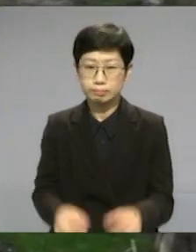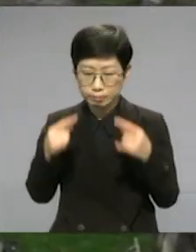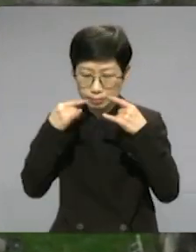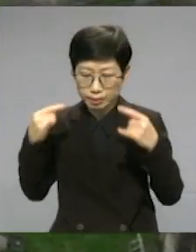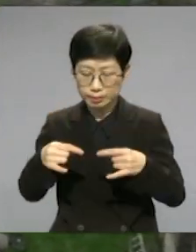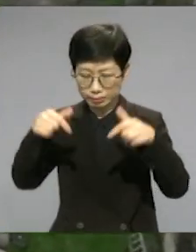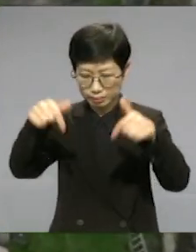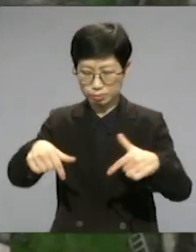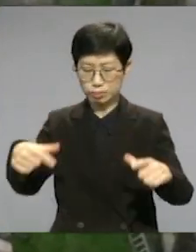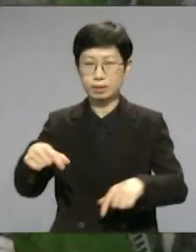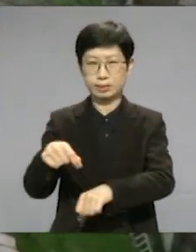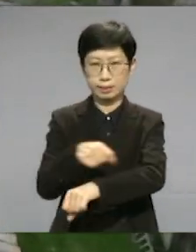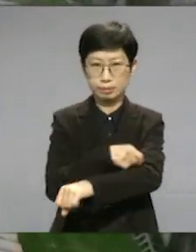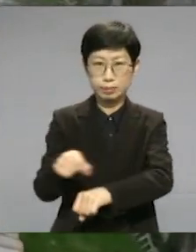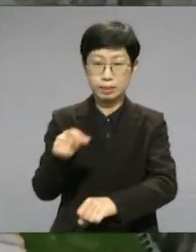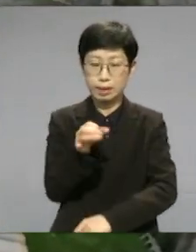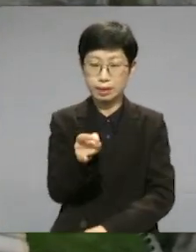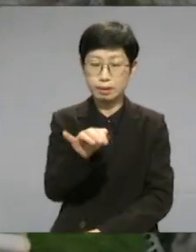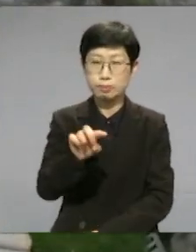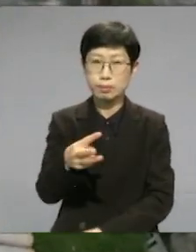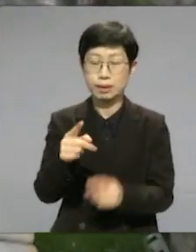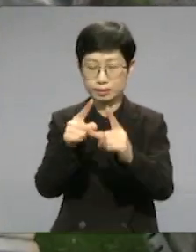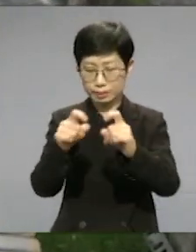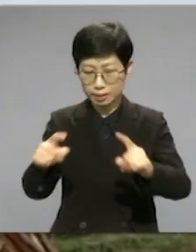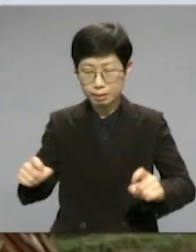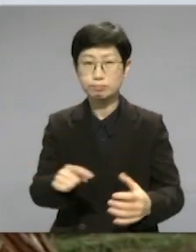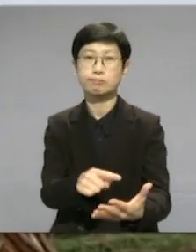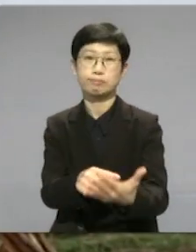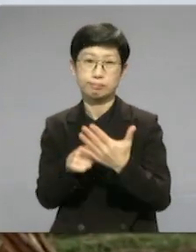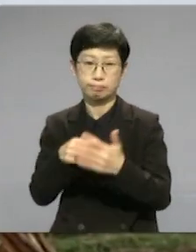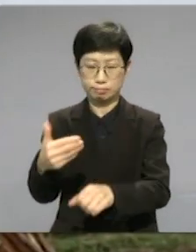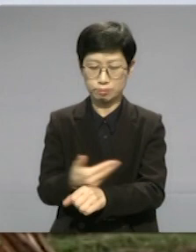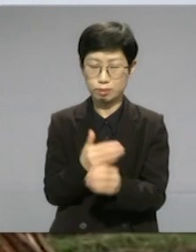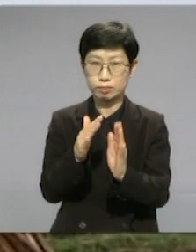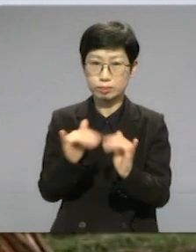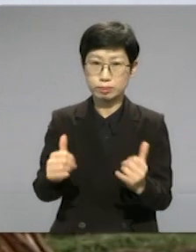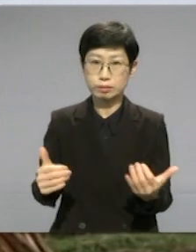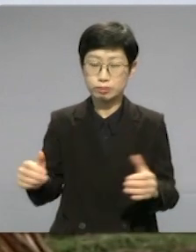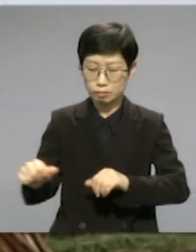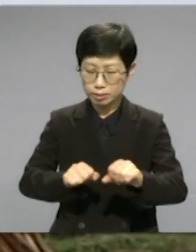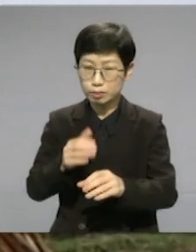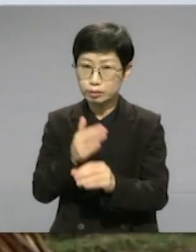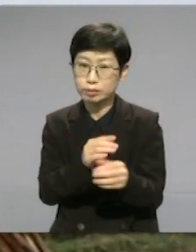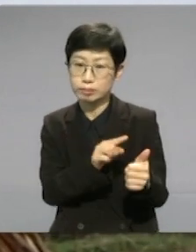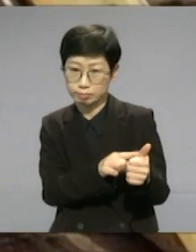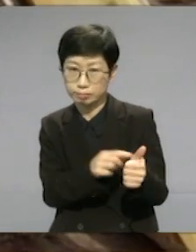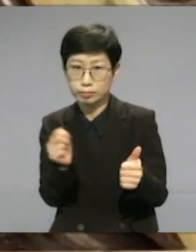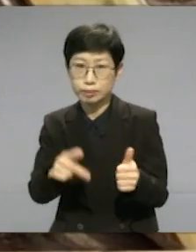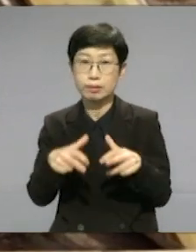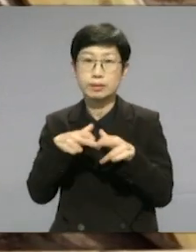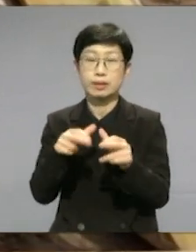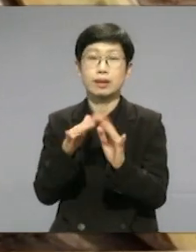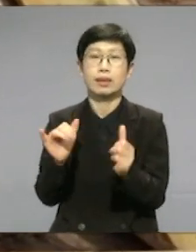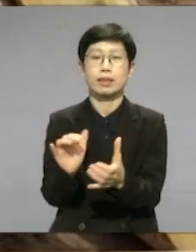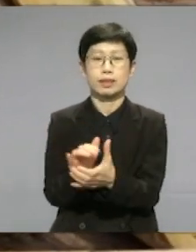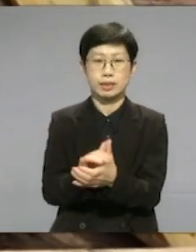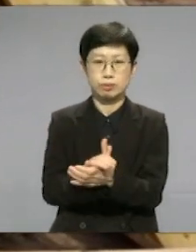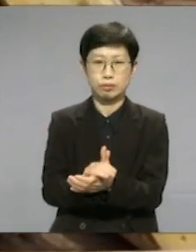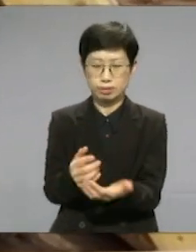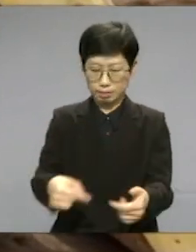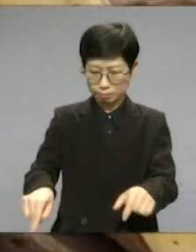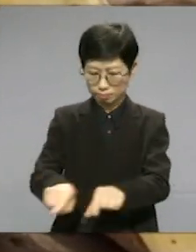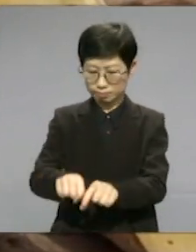프랑스 서부에 특별한 에펠탑이 등장했습니다. 목수로 활동하는 말메작과 장애가 있는 그의 친구 부샤드가